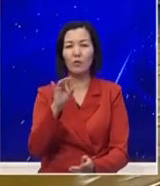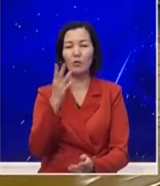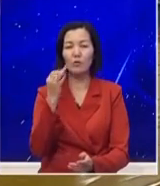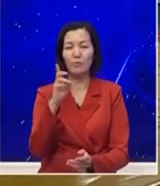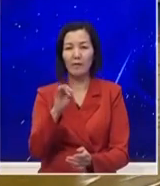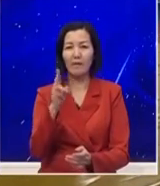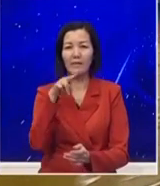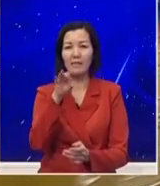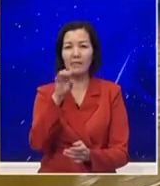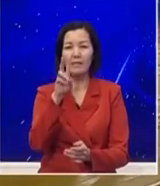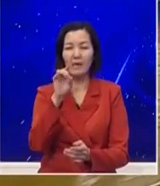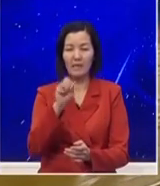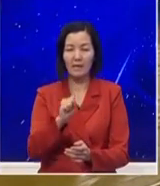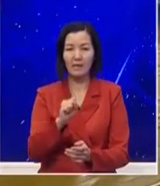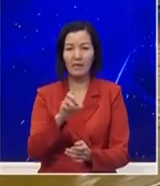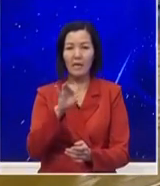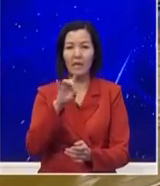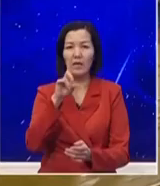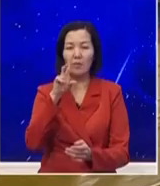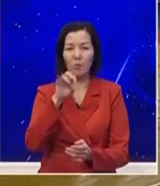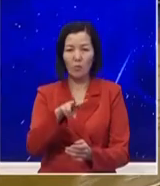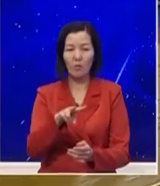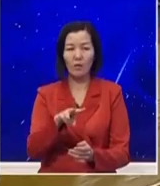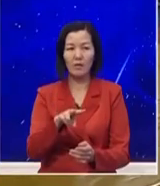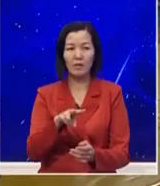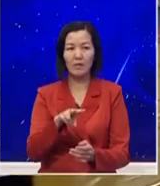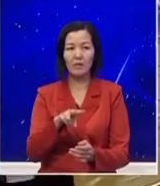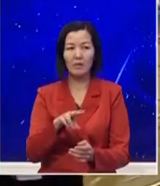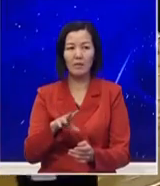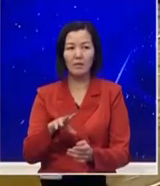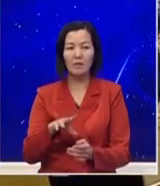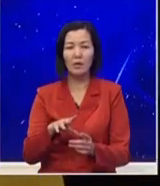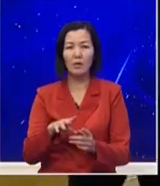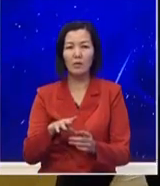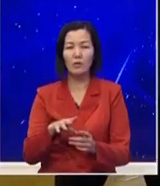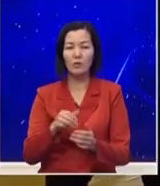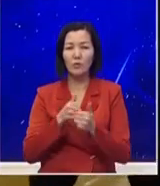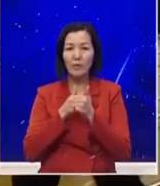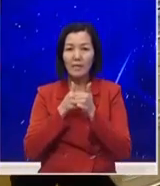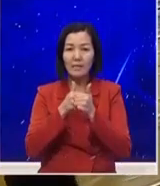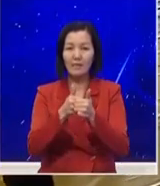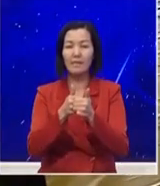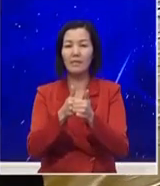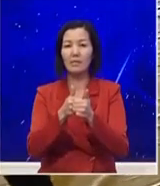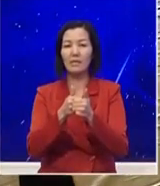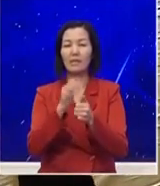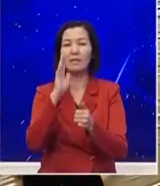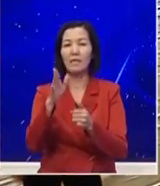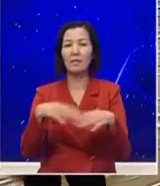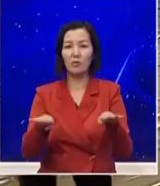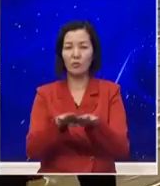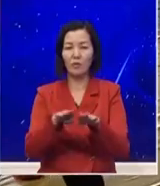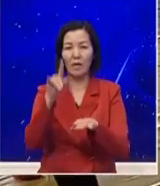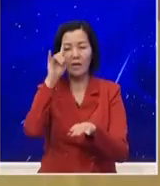Динара Жұмабаева, Ербол, Алдухан, солардың орынбасарлары, келешекте солар сияқты